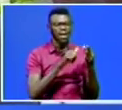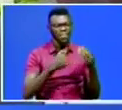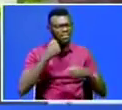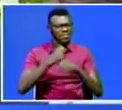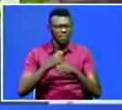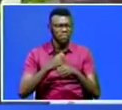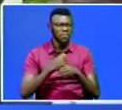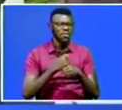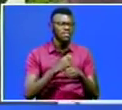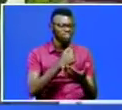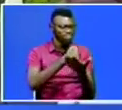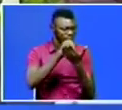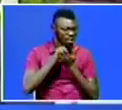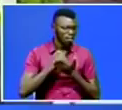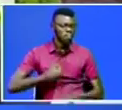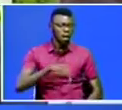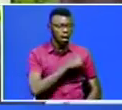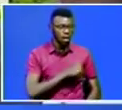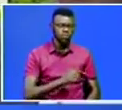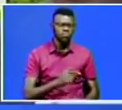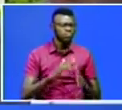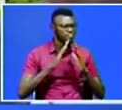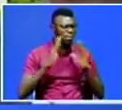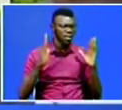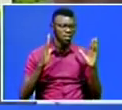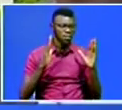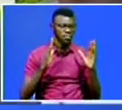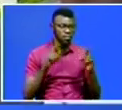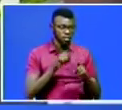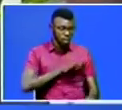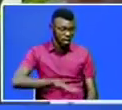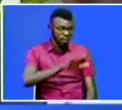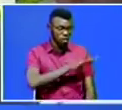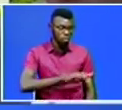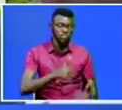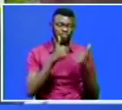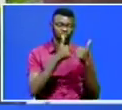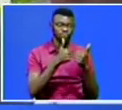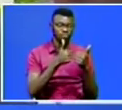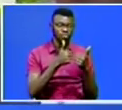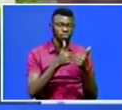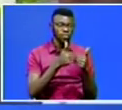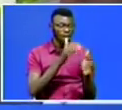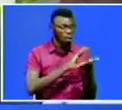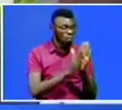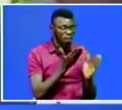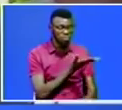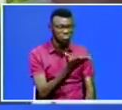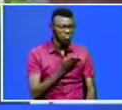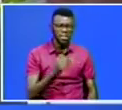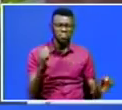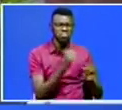staff. They've been of help to us, great help to us, and the environment they've created. Without them, we couldn't be